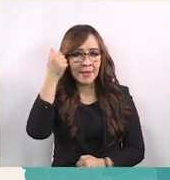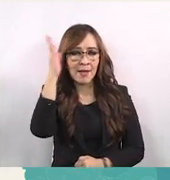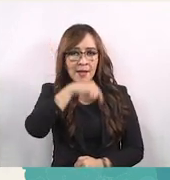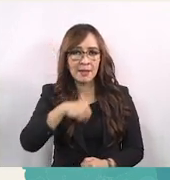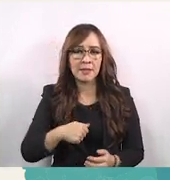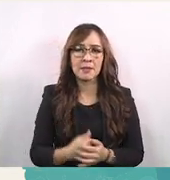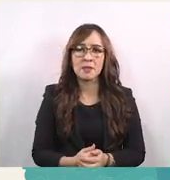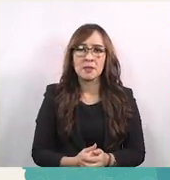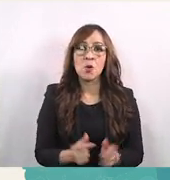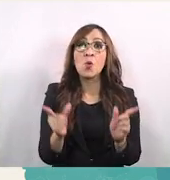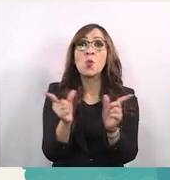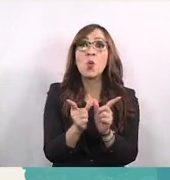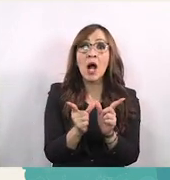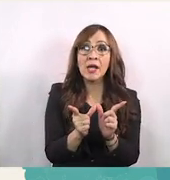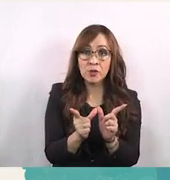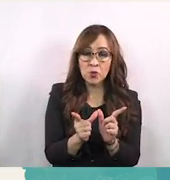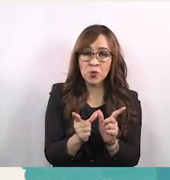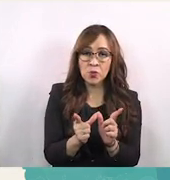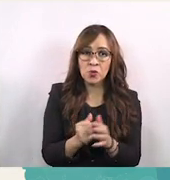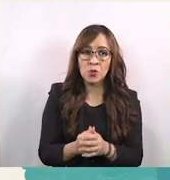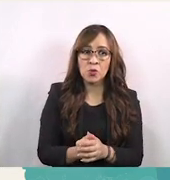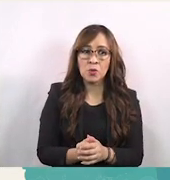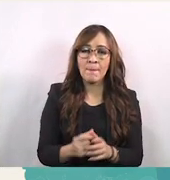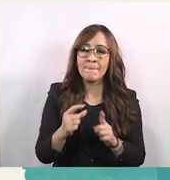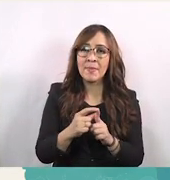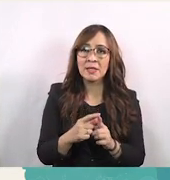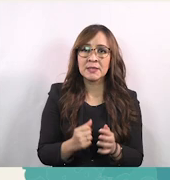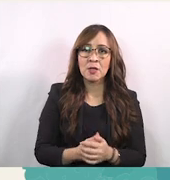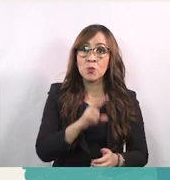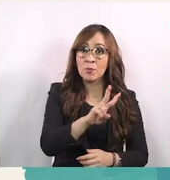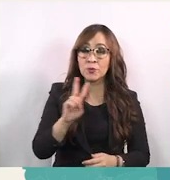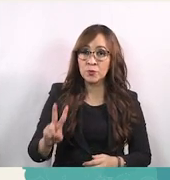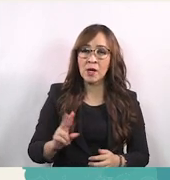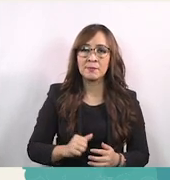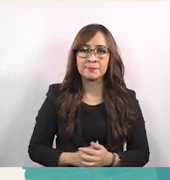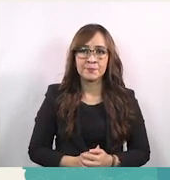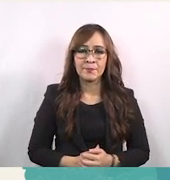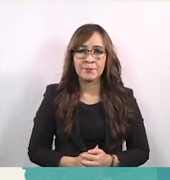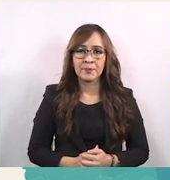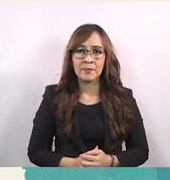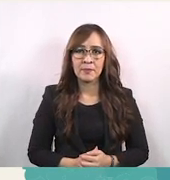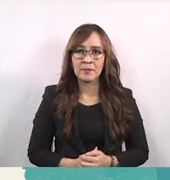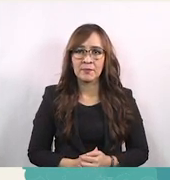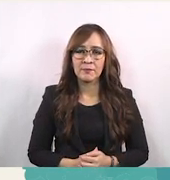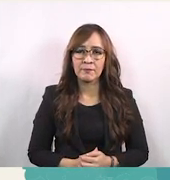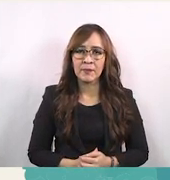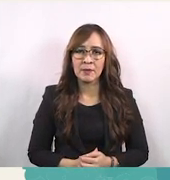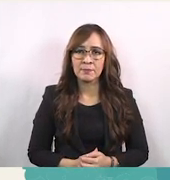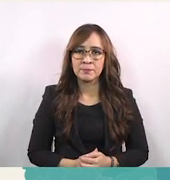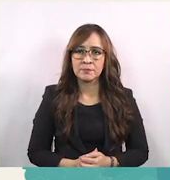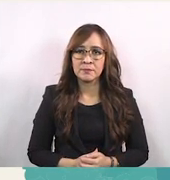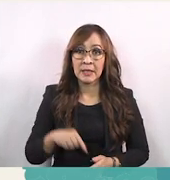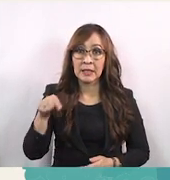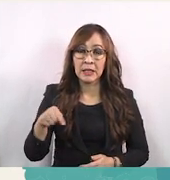Hai Wahyu pasal 28 belas sampai dua puluh tiga ini surat kepada Jemaat di tiatira dan Tuliskanlah kepada malaikat